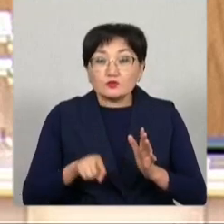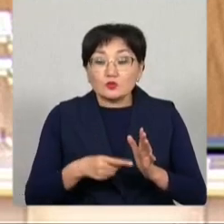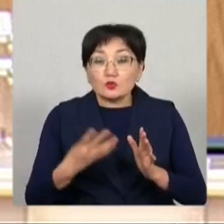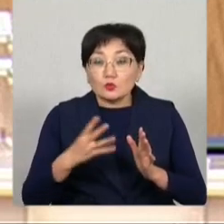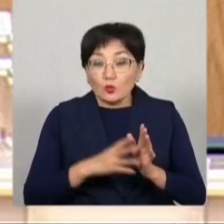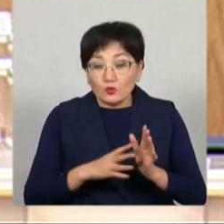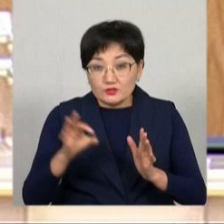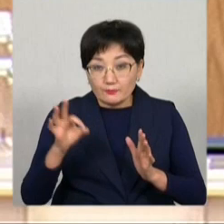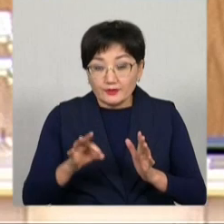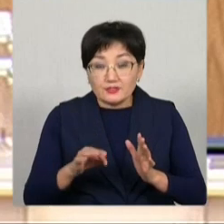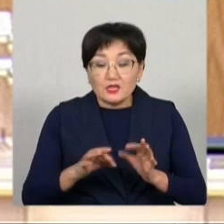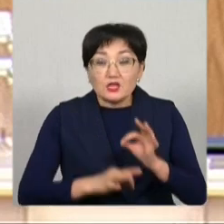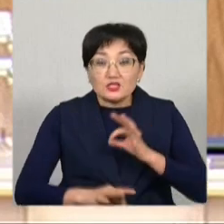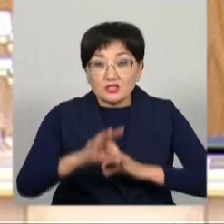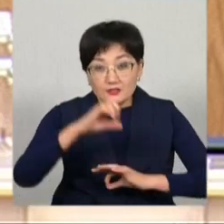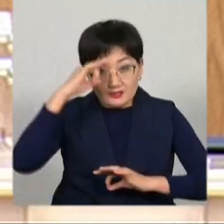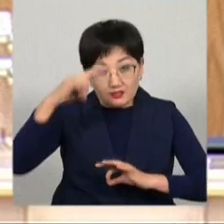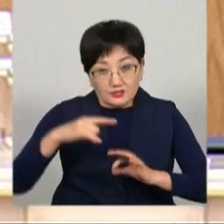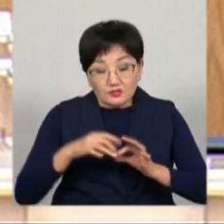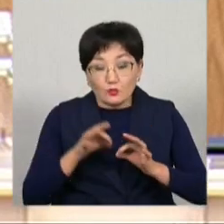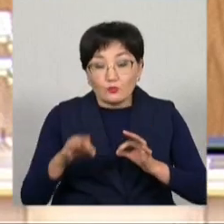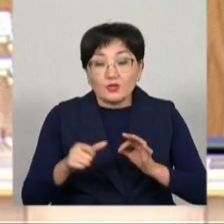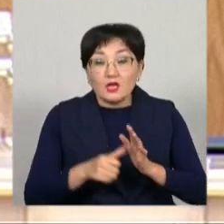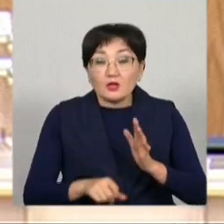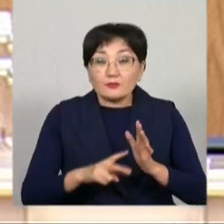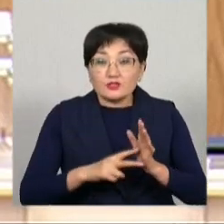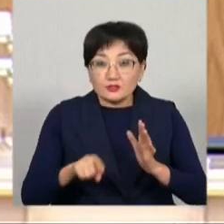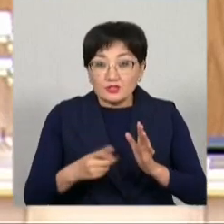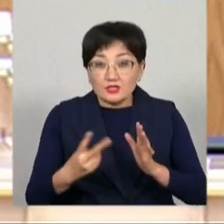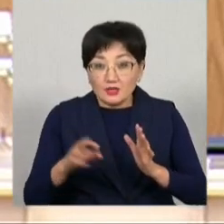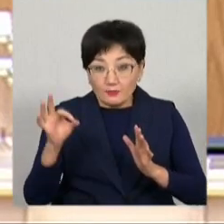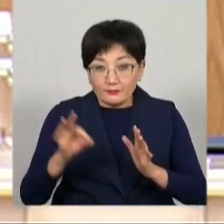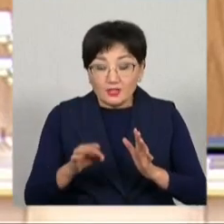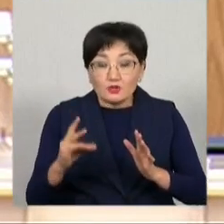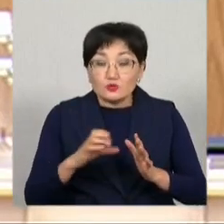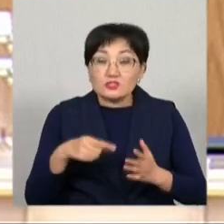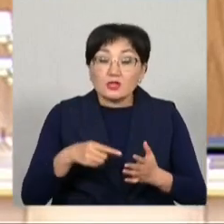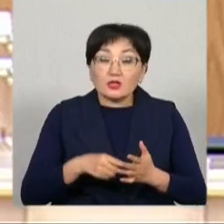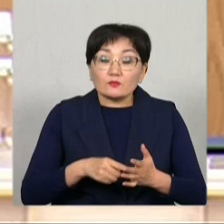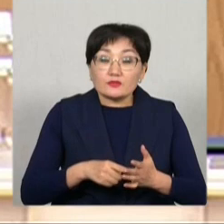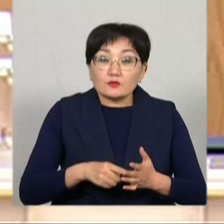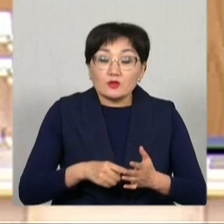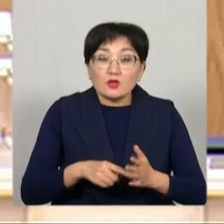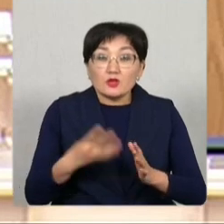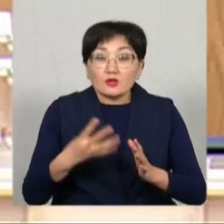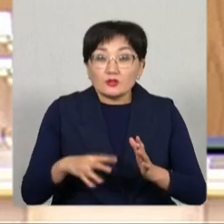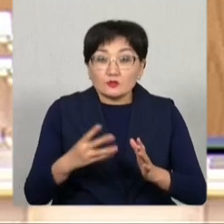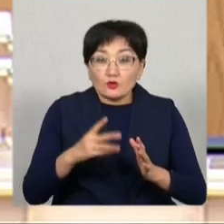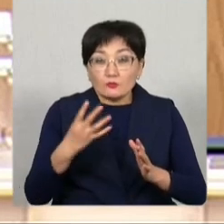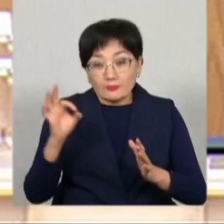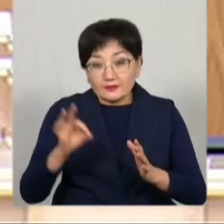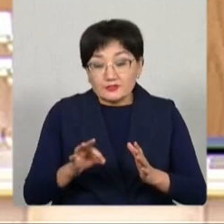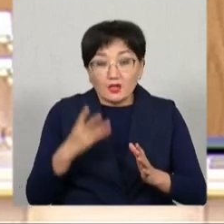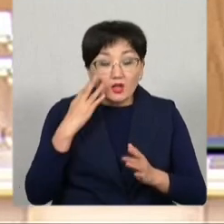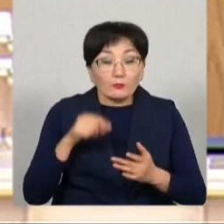59.9%, Шығыс Қазақстан облысы бойынша 67.2%, Нұрсұлтан қаласы бойынша 44%,